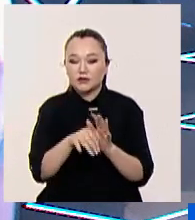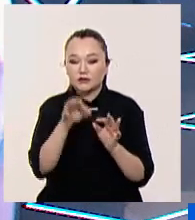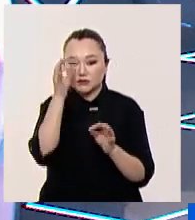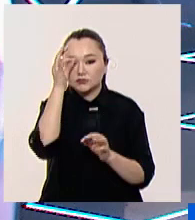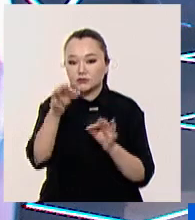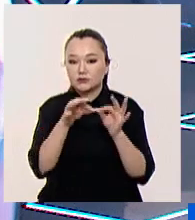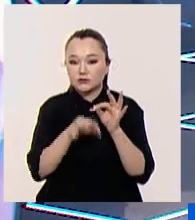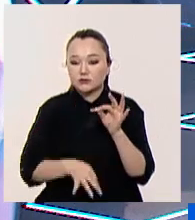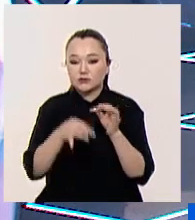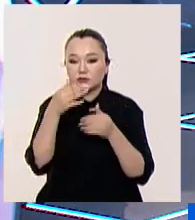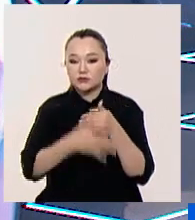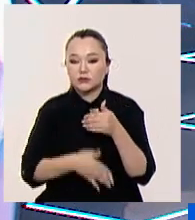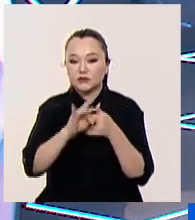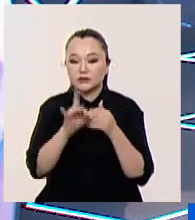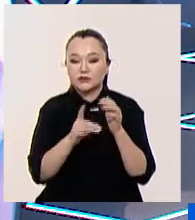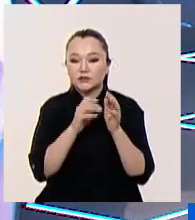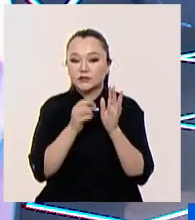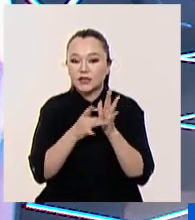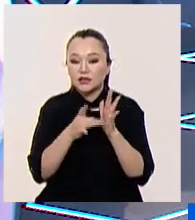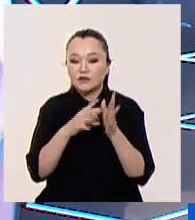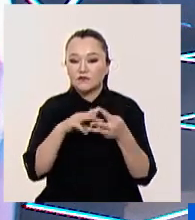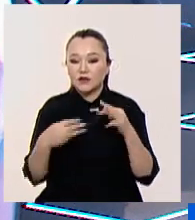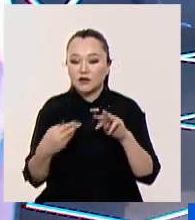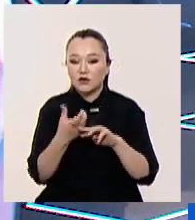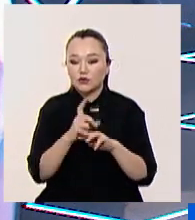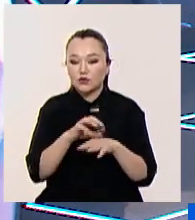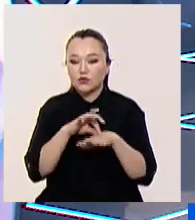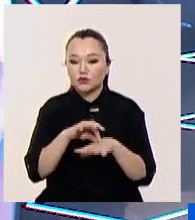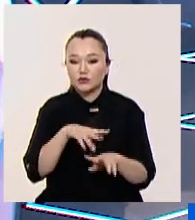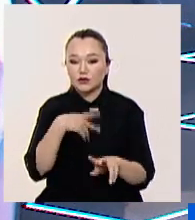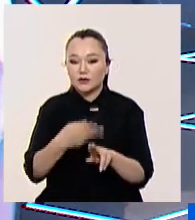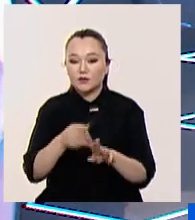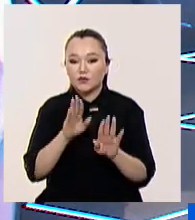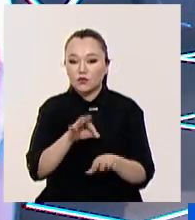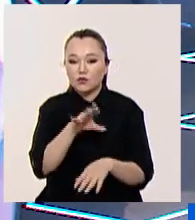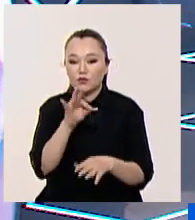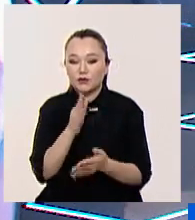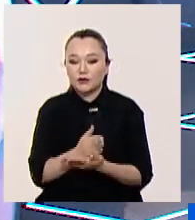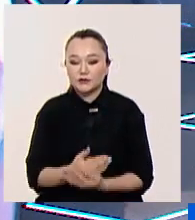задняя поверхность и стекловолокна которая имитирует текстуру кожи такое есть только о по